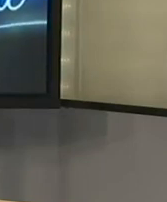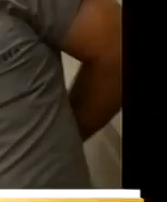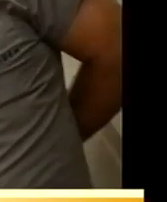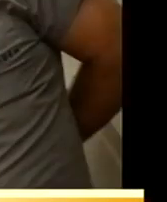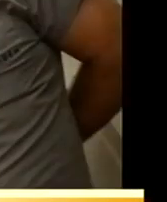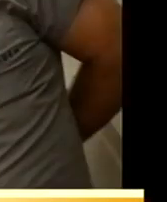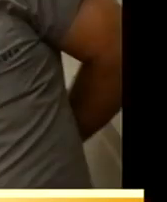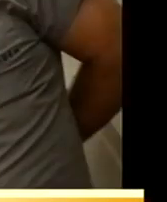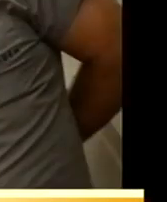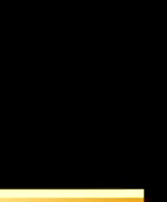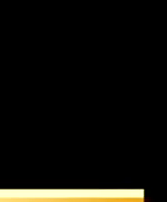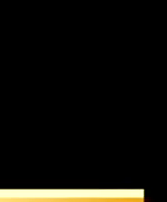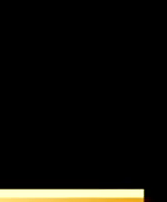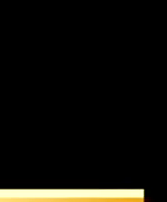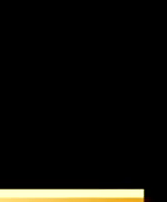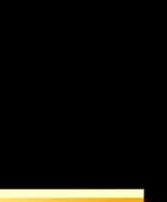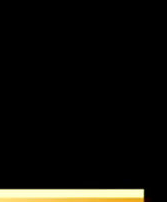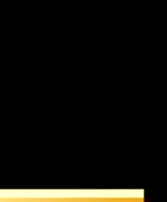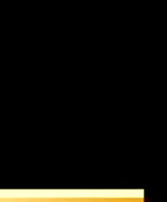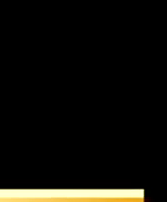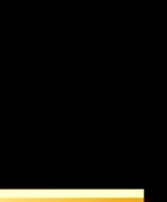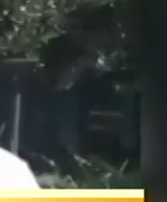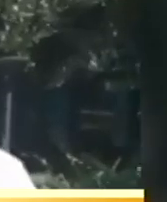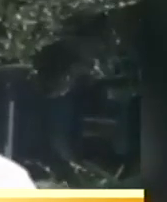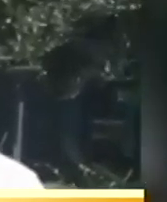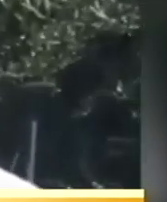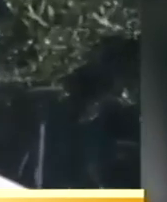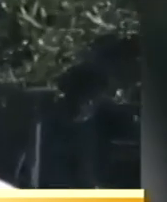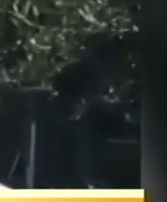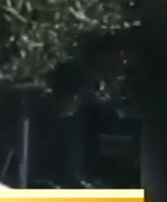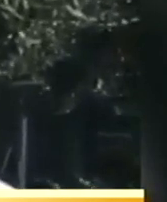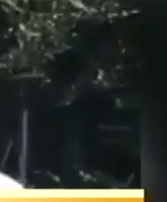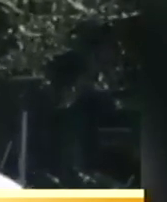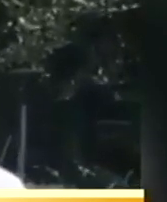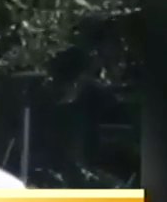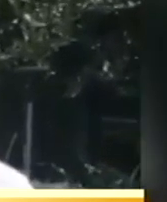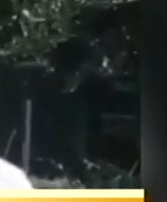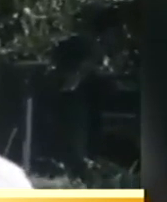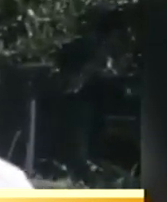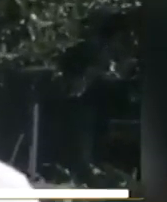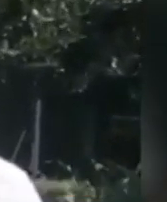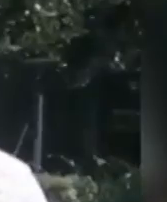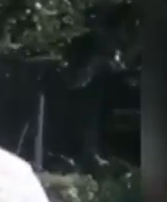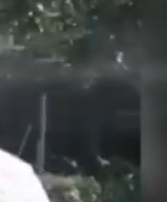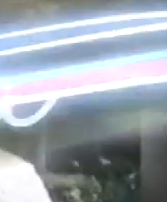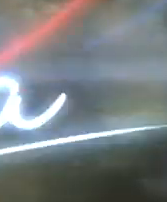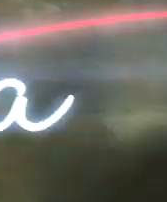Mladom Nišli neophodna novčana pomoć za lečenje u Turskoj. Na svaki 21 dan je potrebno 6.000